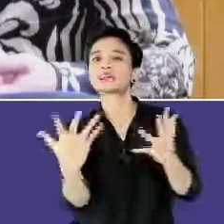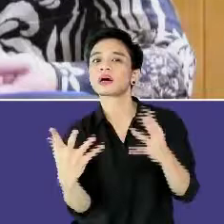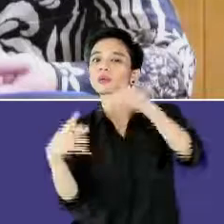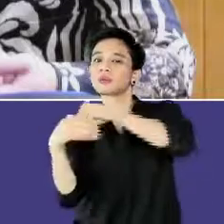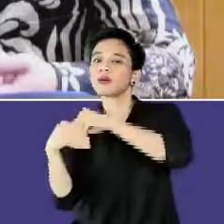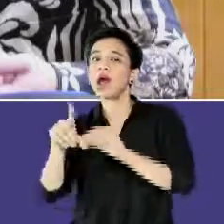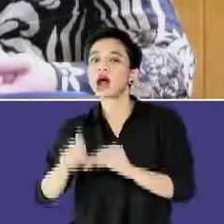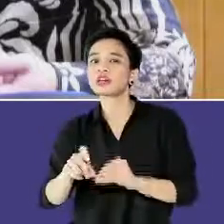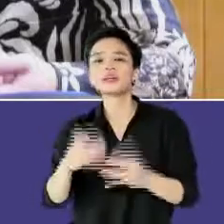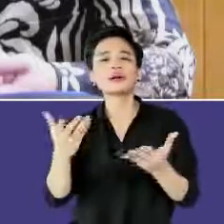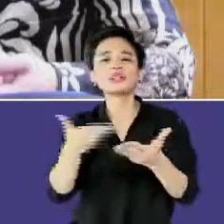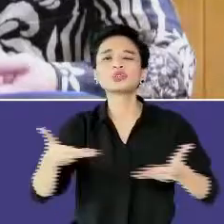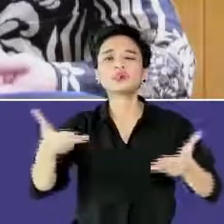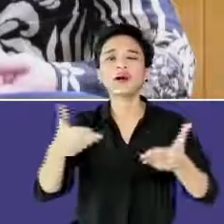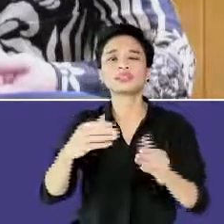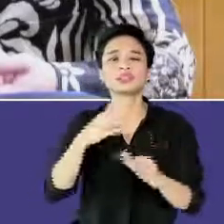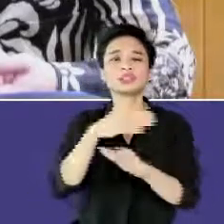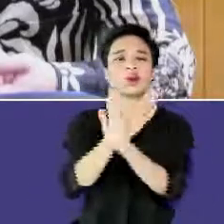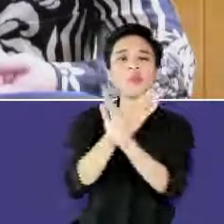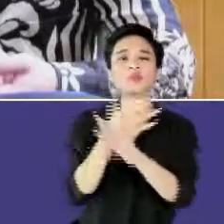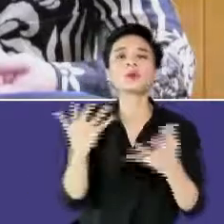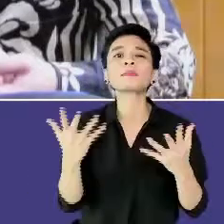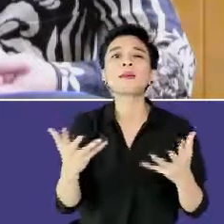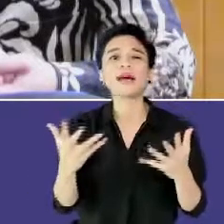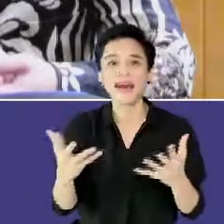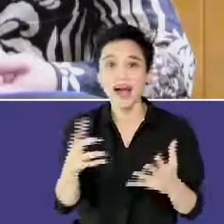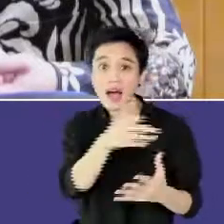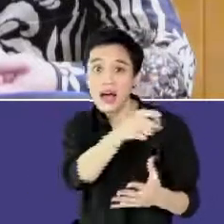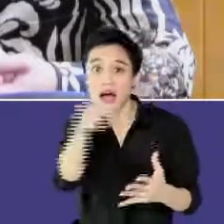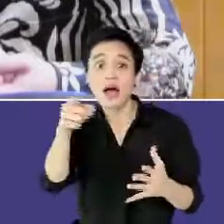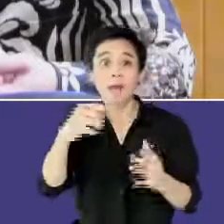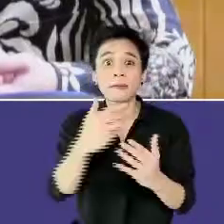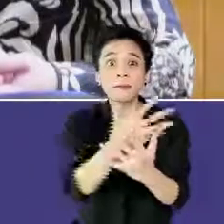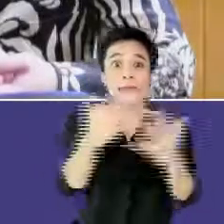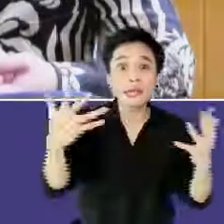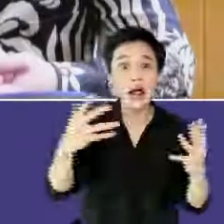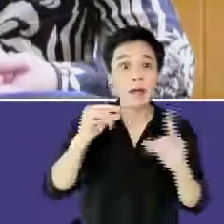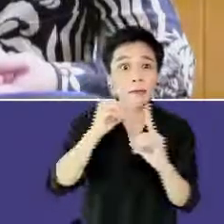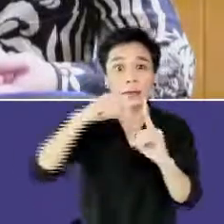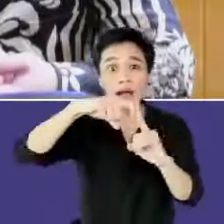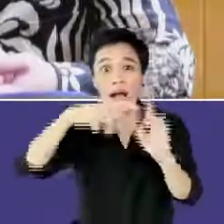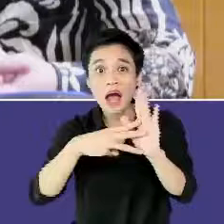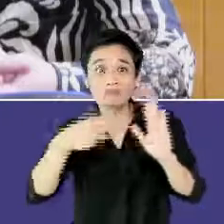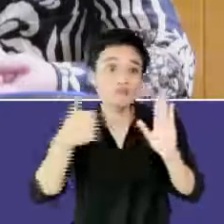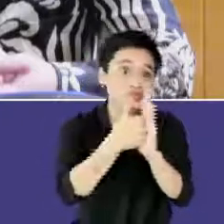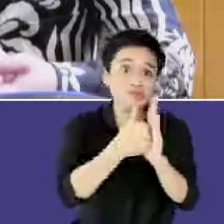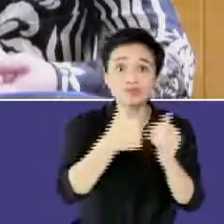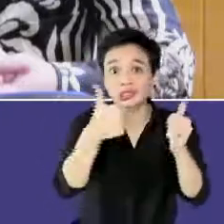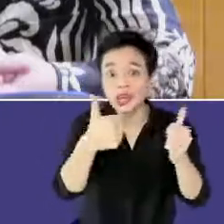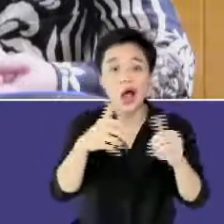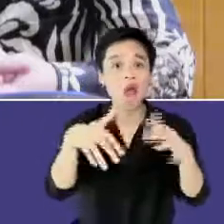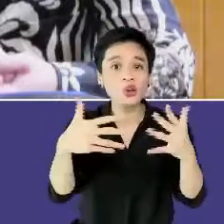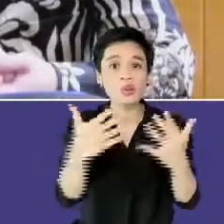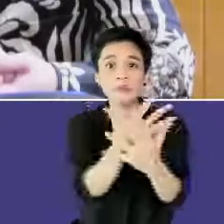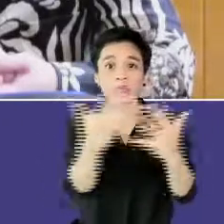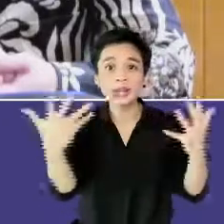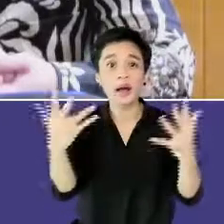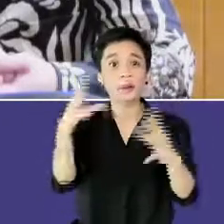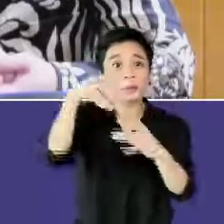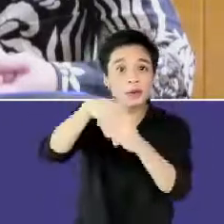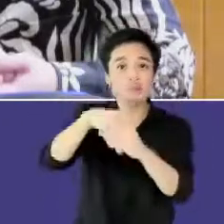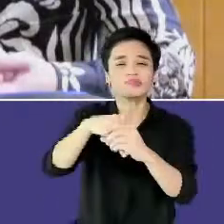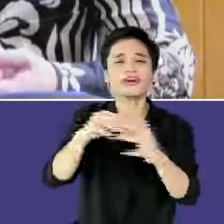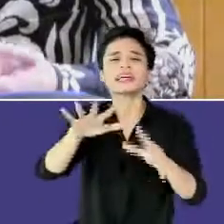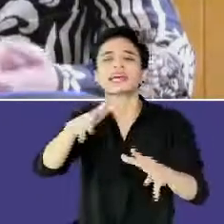kondisinya kurang lebih sama atau ada trik khusus dari Pemerintah Jawa Timur agar masyarakatnya mungkin lebih mempunyai peran lebih